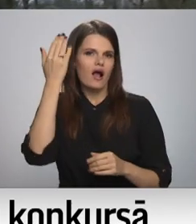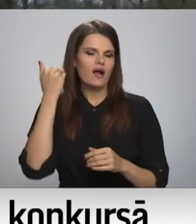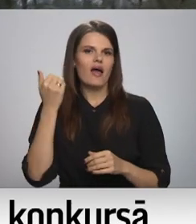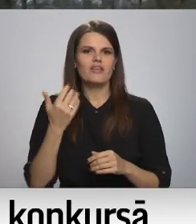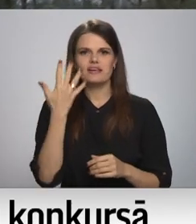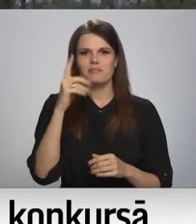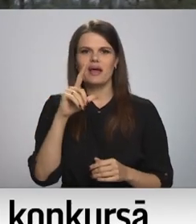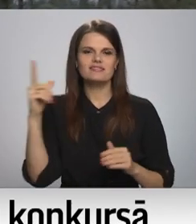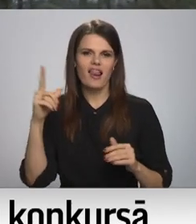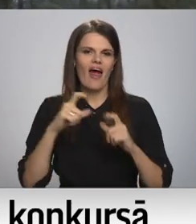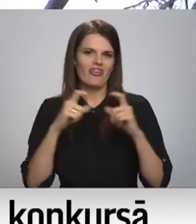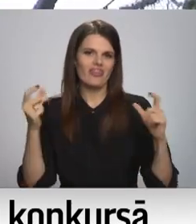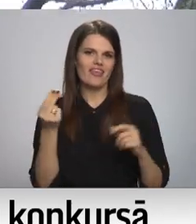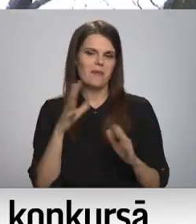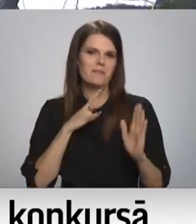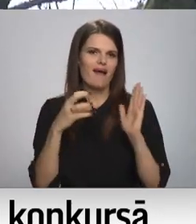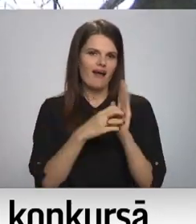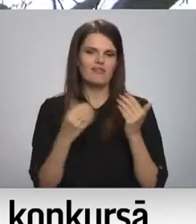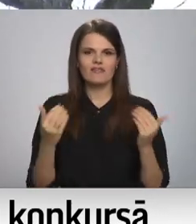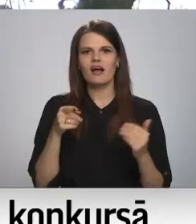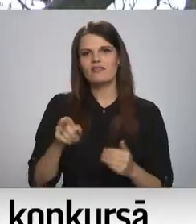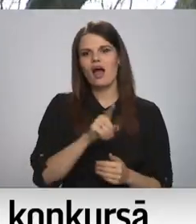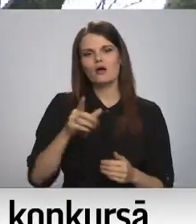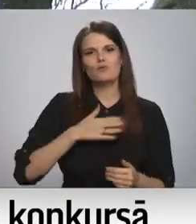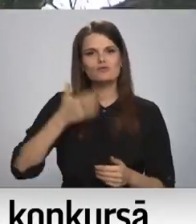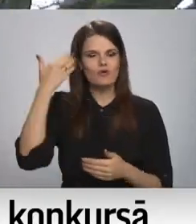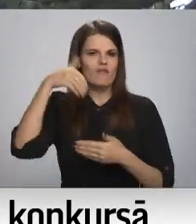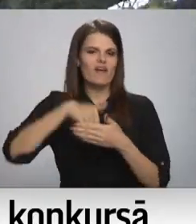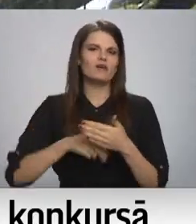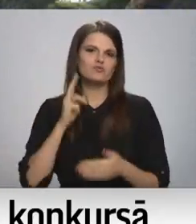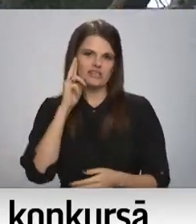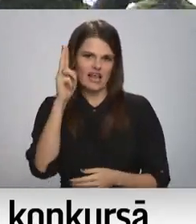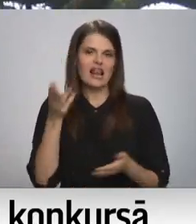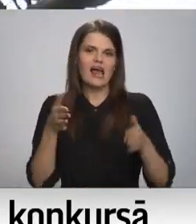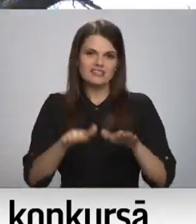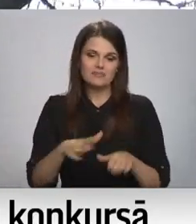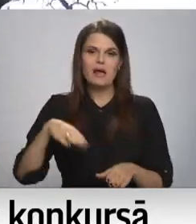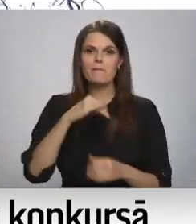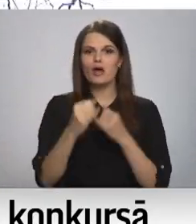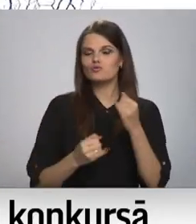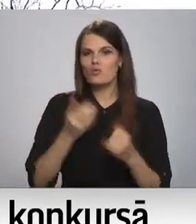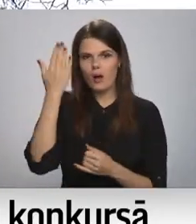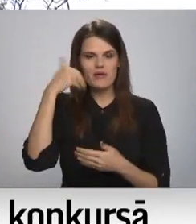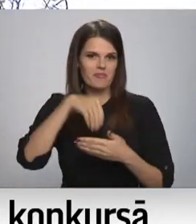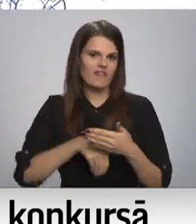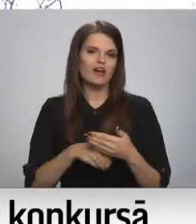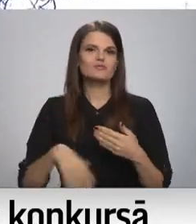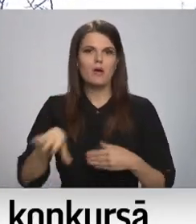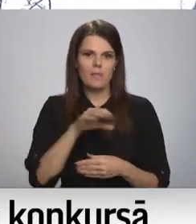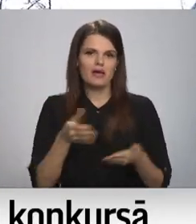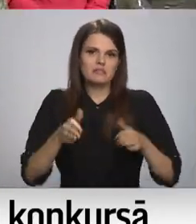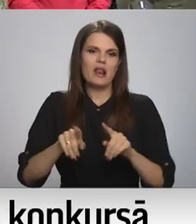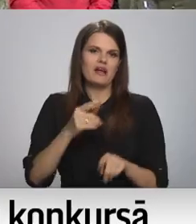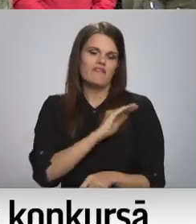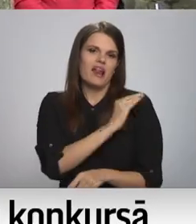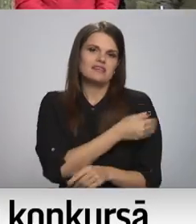pieslatnieka bija attēlots. Tagad tā ir mūsu vēsture, mūsu vēstures liecība, un ja mēs kopjam mūsu vēsturi, tad ja mēs paliekam